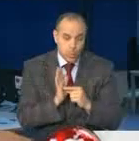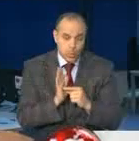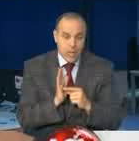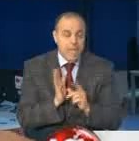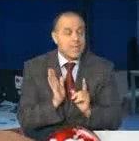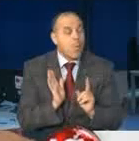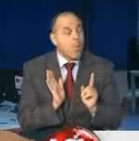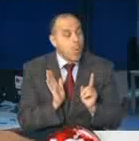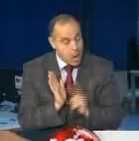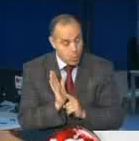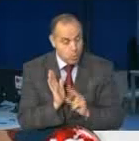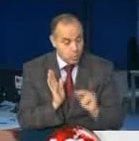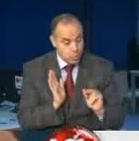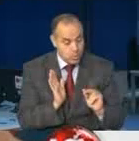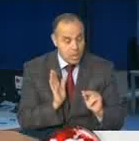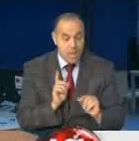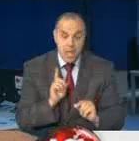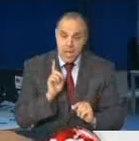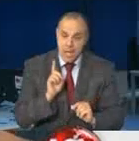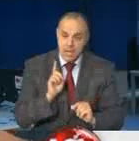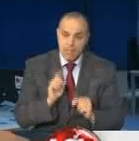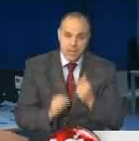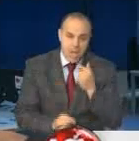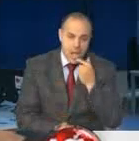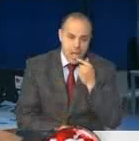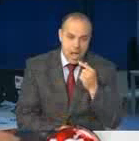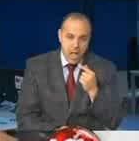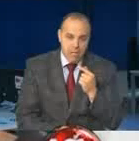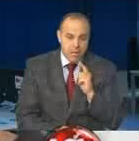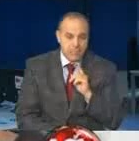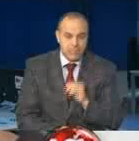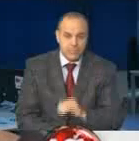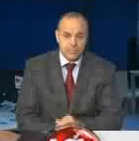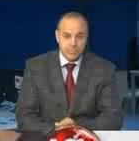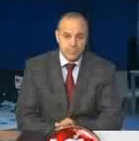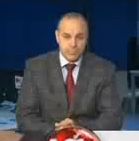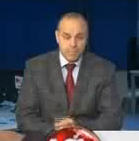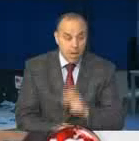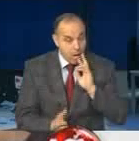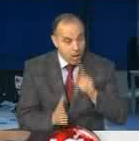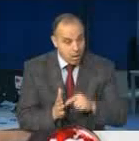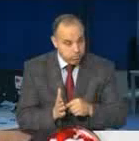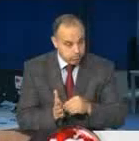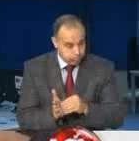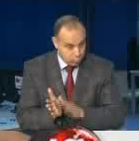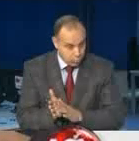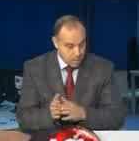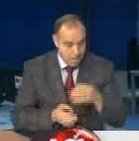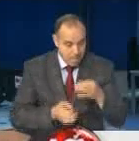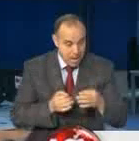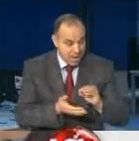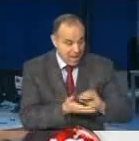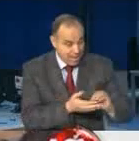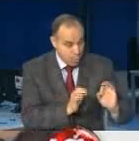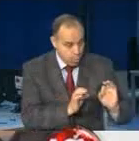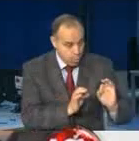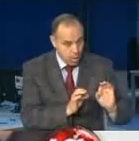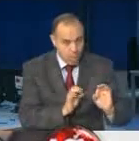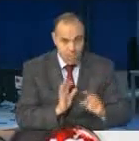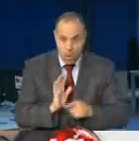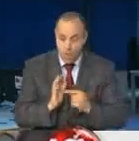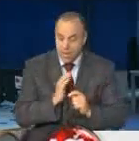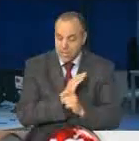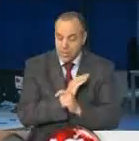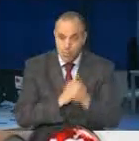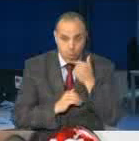وحسب القانون، ورغم يعني صدور قرارات للمحكمة الإدارية في أول